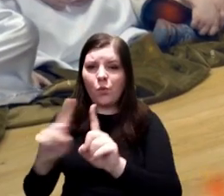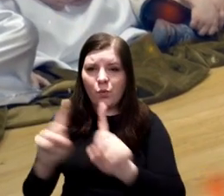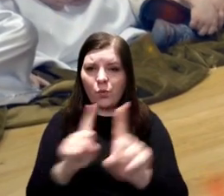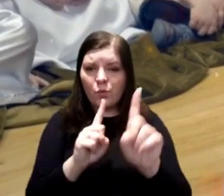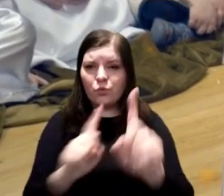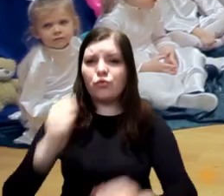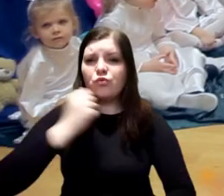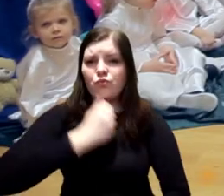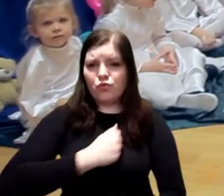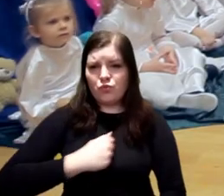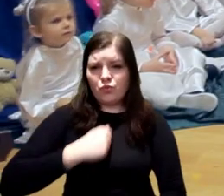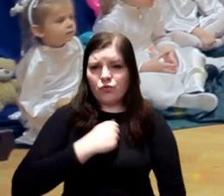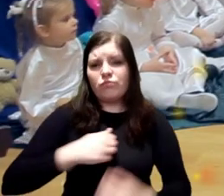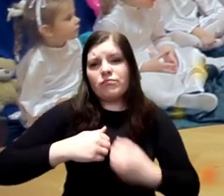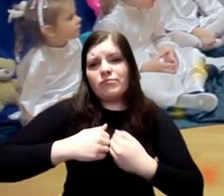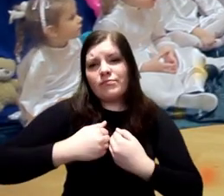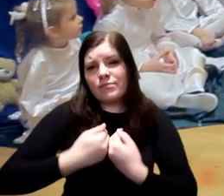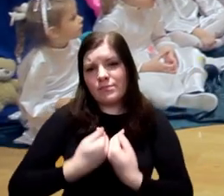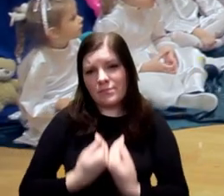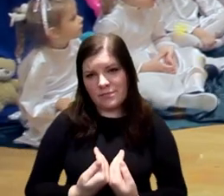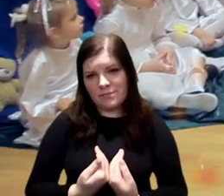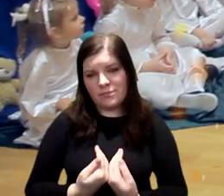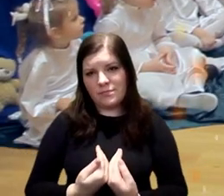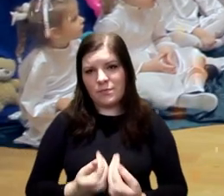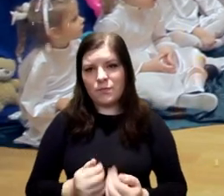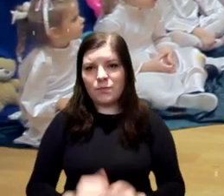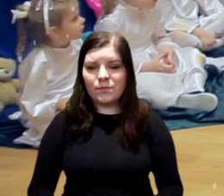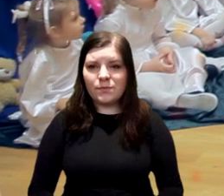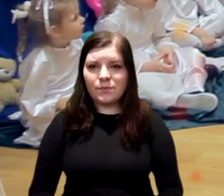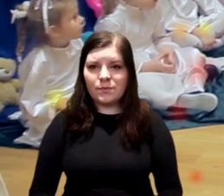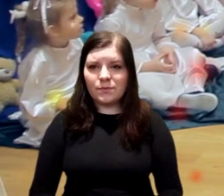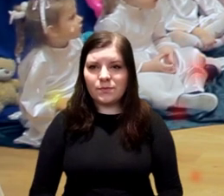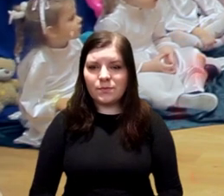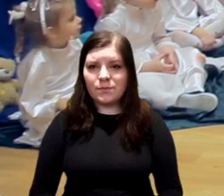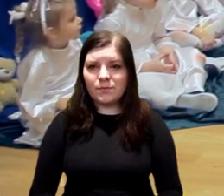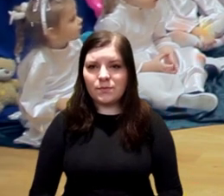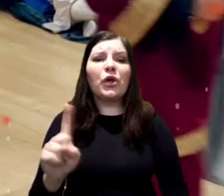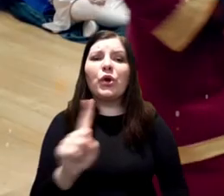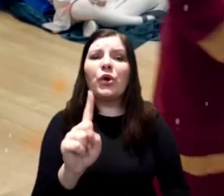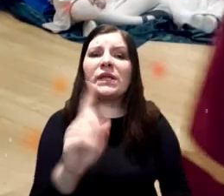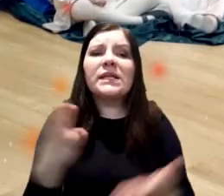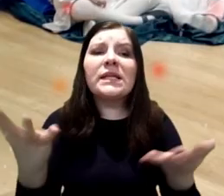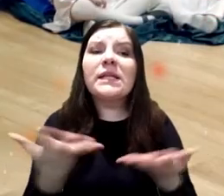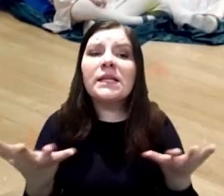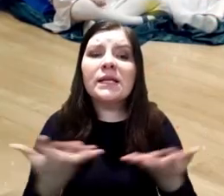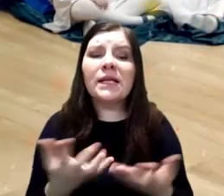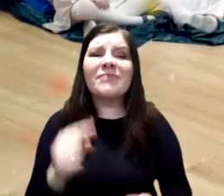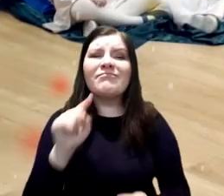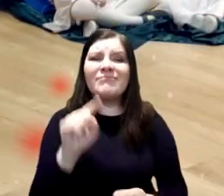przedszkolu, również została zrealizowana przez studentów z Uniwersytetu Śląskiego. Dokładnie przez Panią